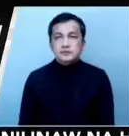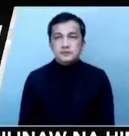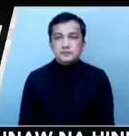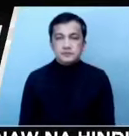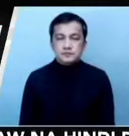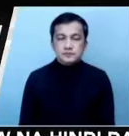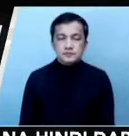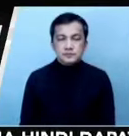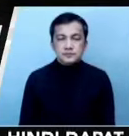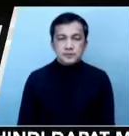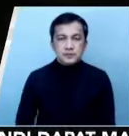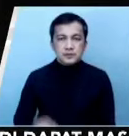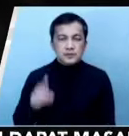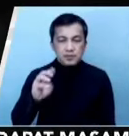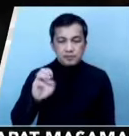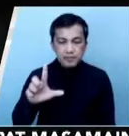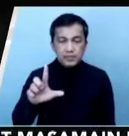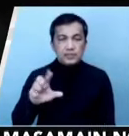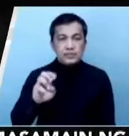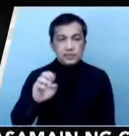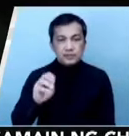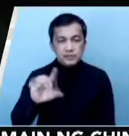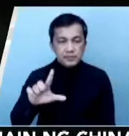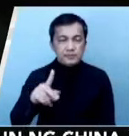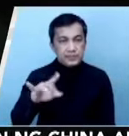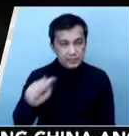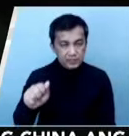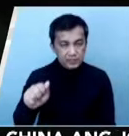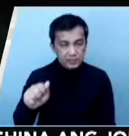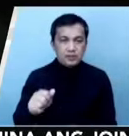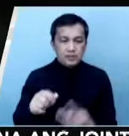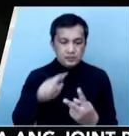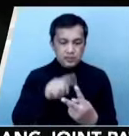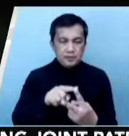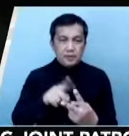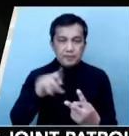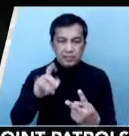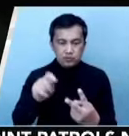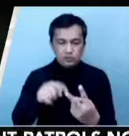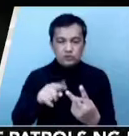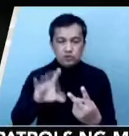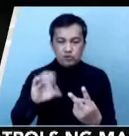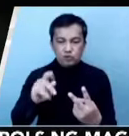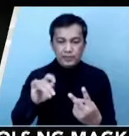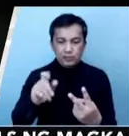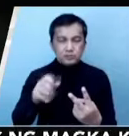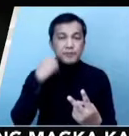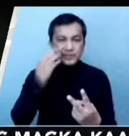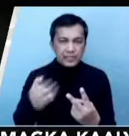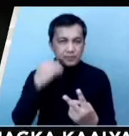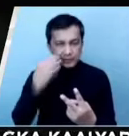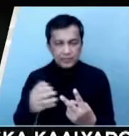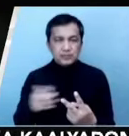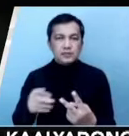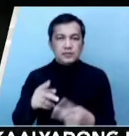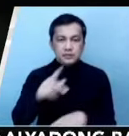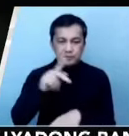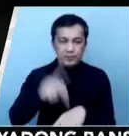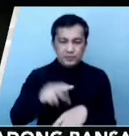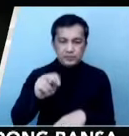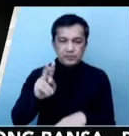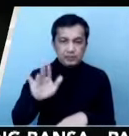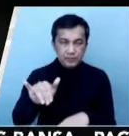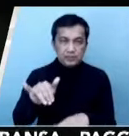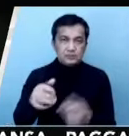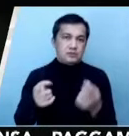Mel, Emil, Pia, patay ang co-pilot at pilot ng isang trainer helicopter ng Philippine Navy matapos mauwi sa disgrasya